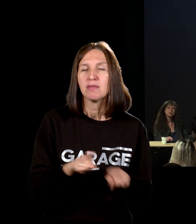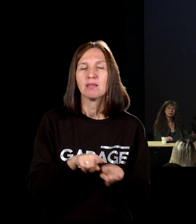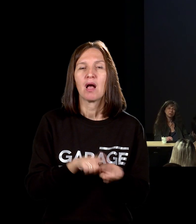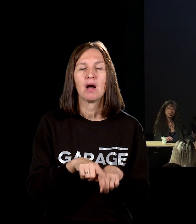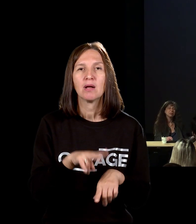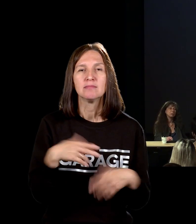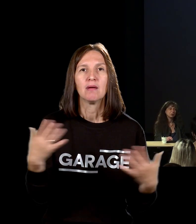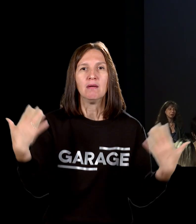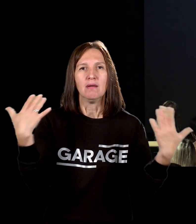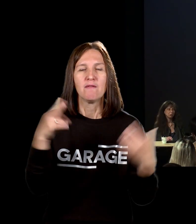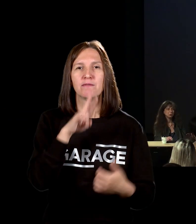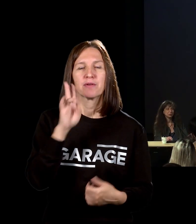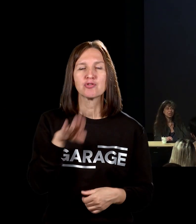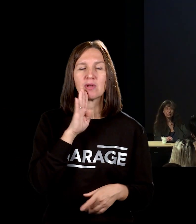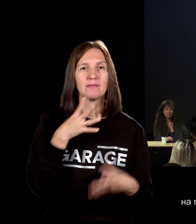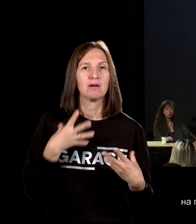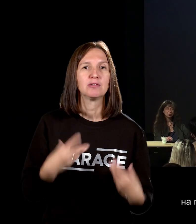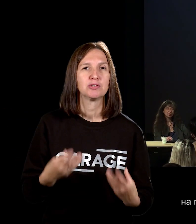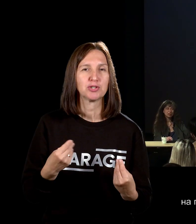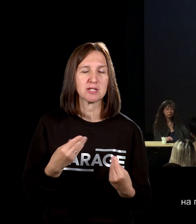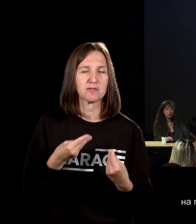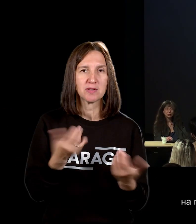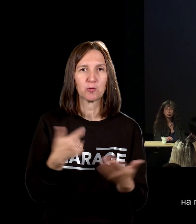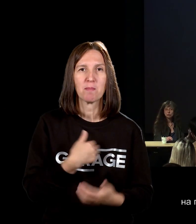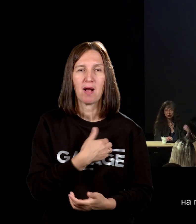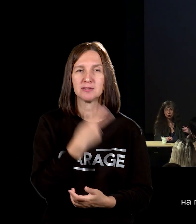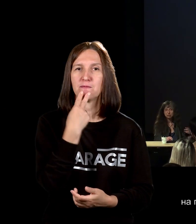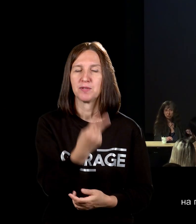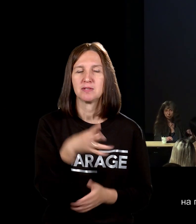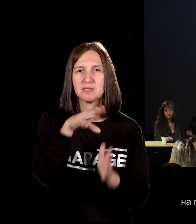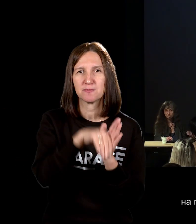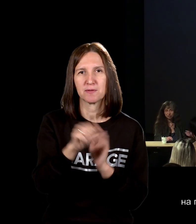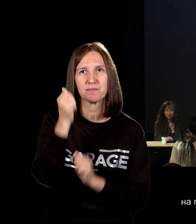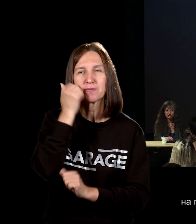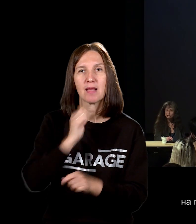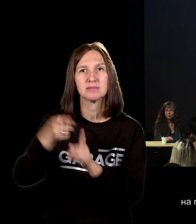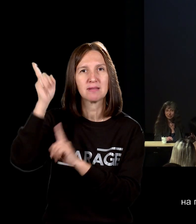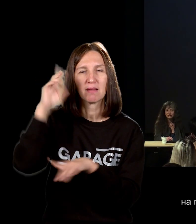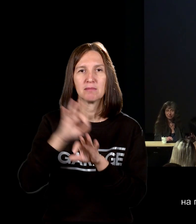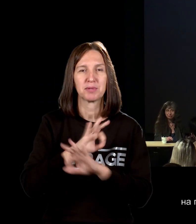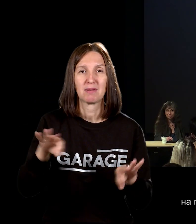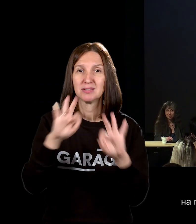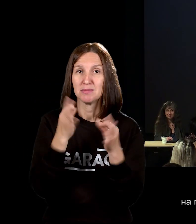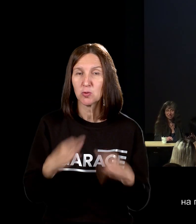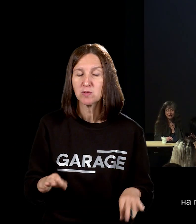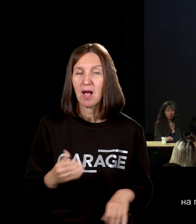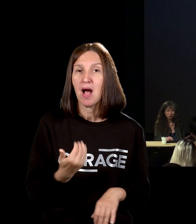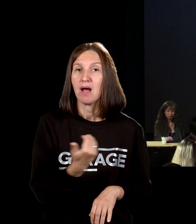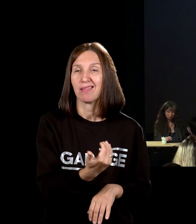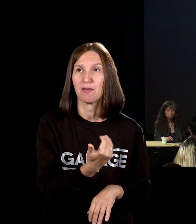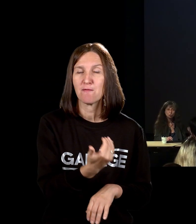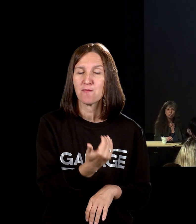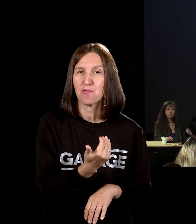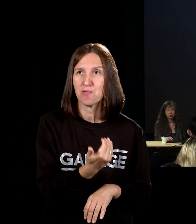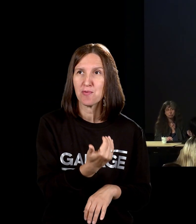хотим видеть в старинном прекрасном искусстве. Они очень, его героини очень, действительно они похожи на Кранаха, это также блистательно выписано. Но